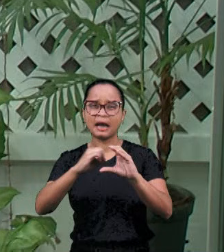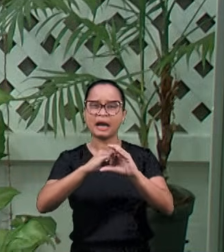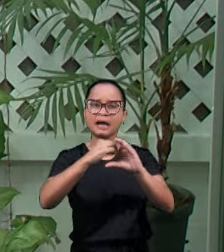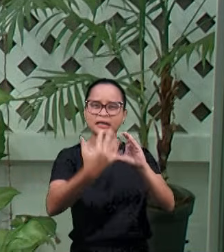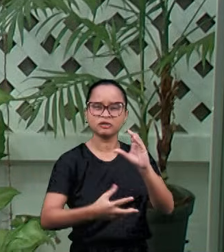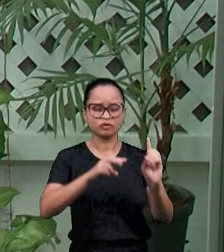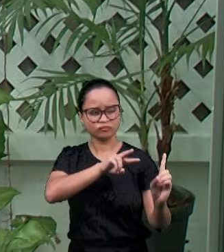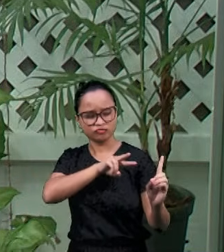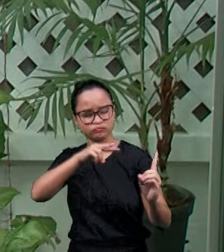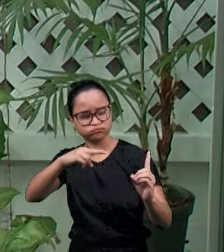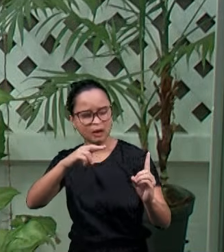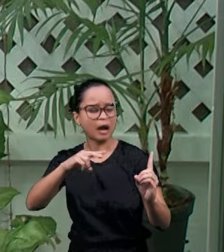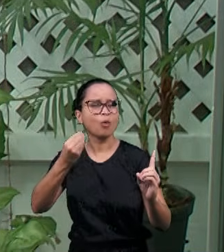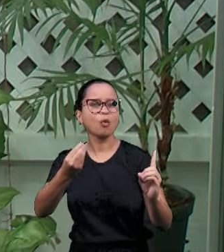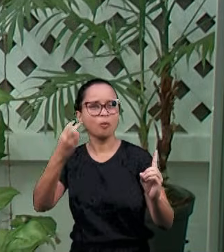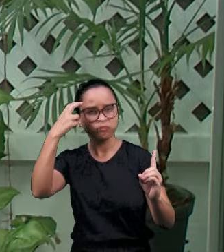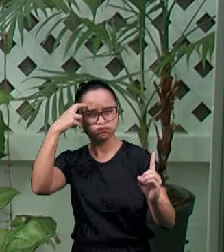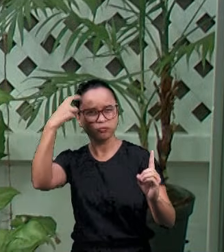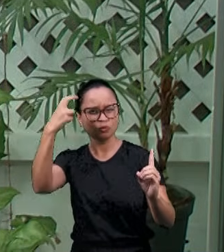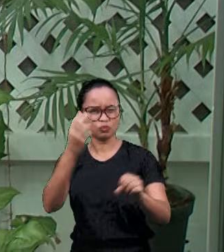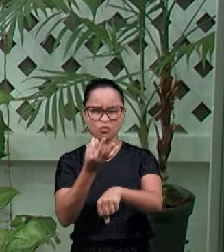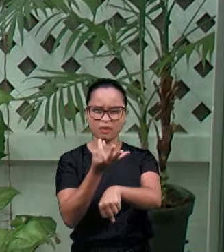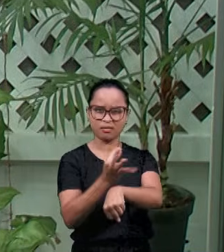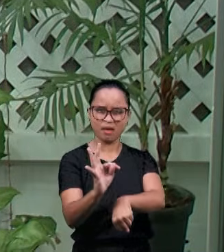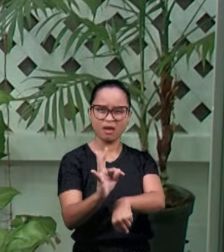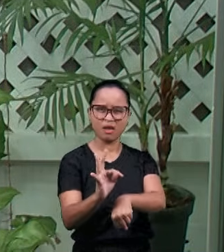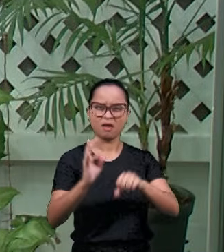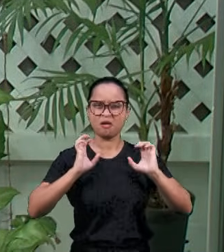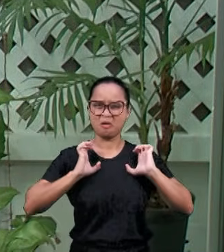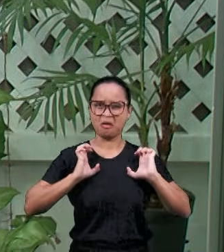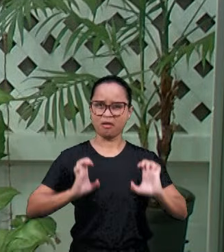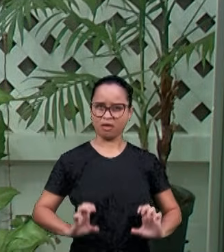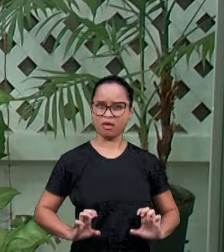l'aspect culturel, technique et éthique.